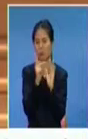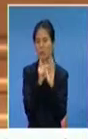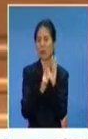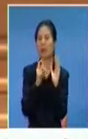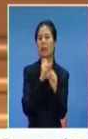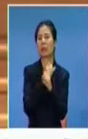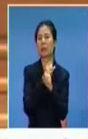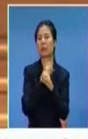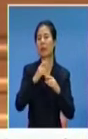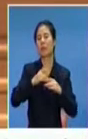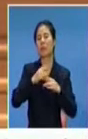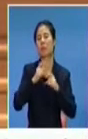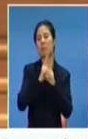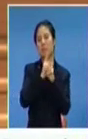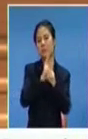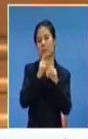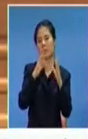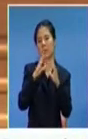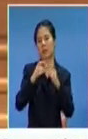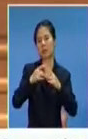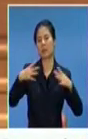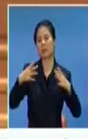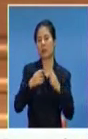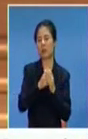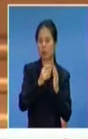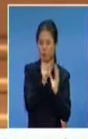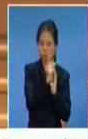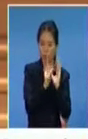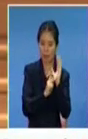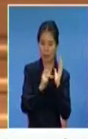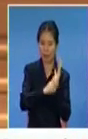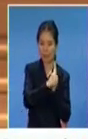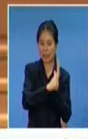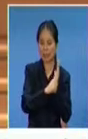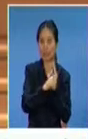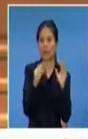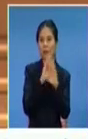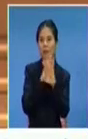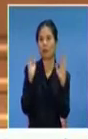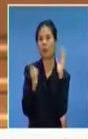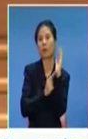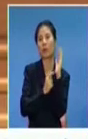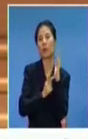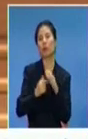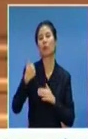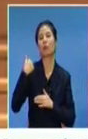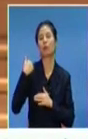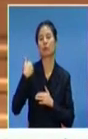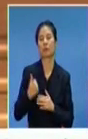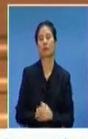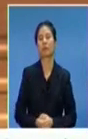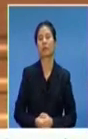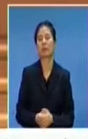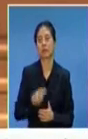บียบไปแก้กฎหมายให้ตัวเองพ้นผิดไปยกเว้นโทษให้ตัวเองแน่นอนพังอย่า